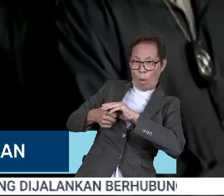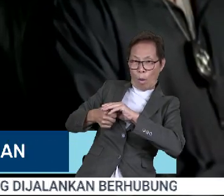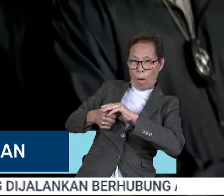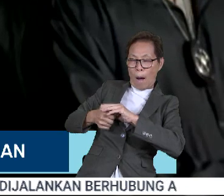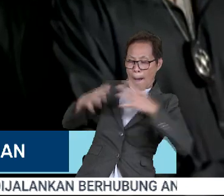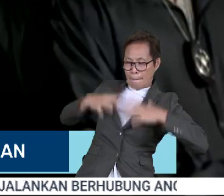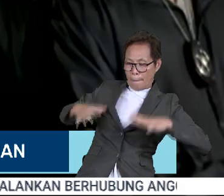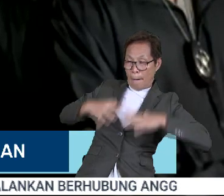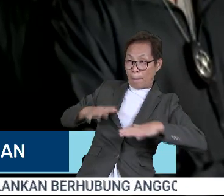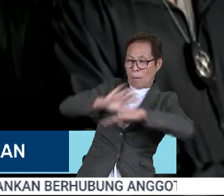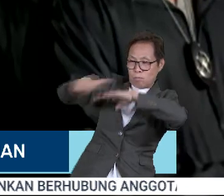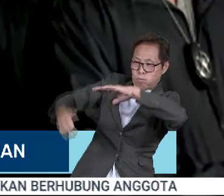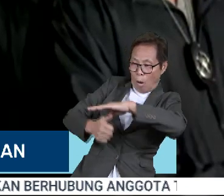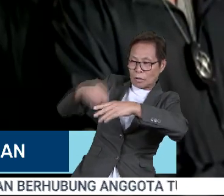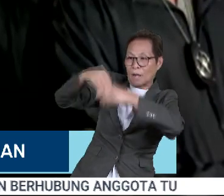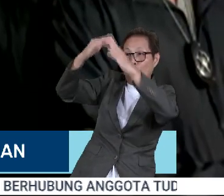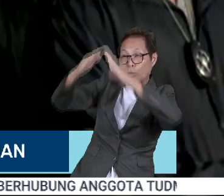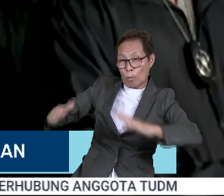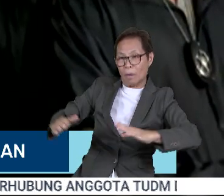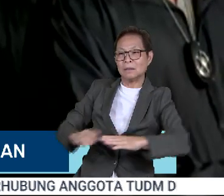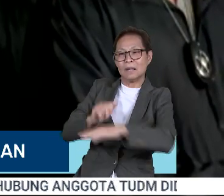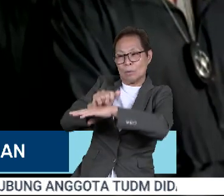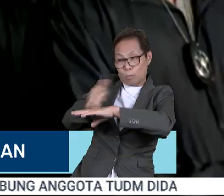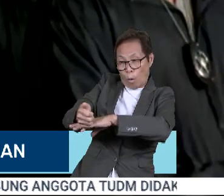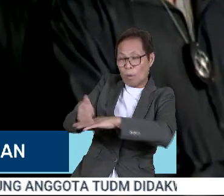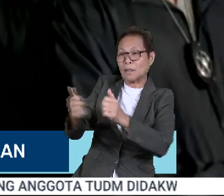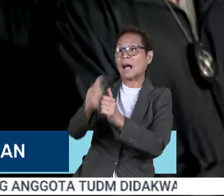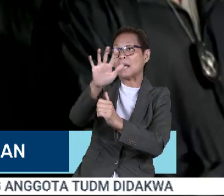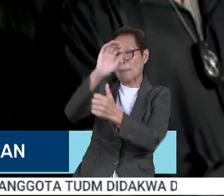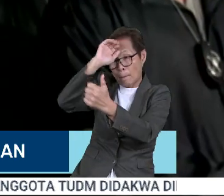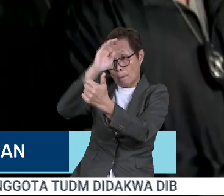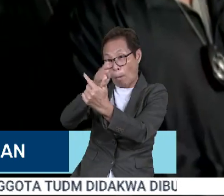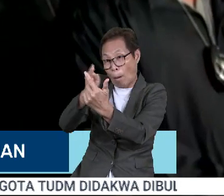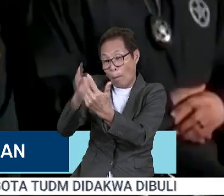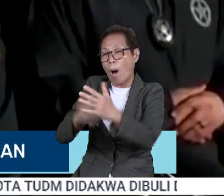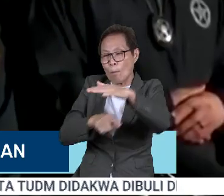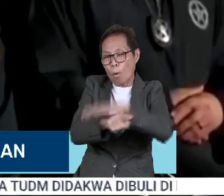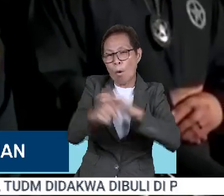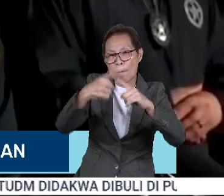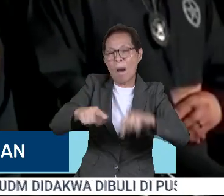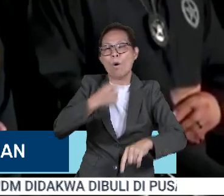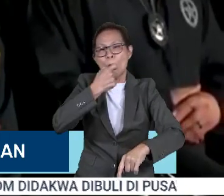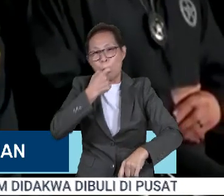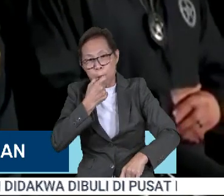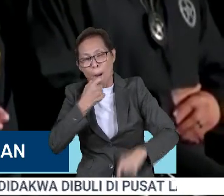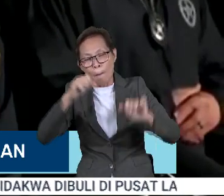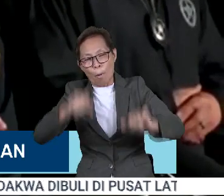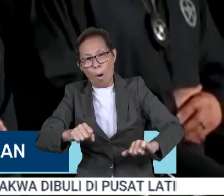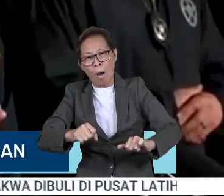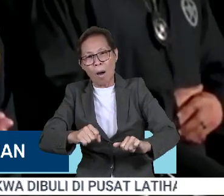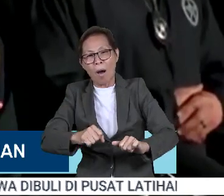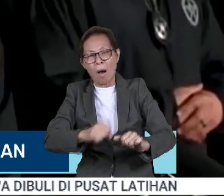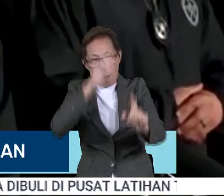pakaian dalam almari di rumah berkenaan tertuduh dirawat dengan 5/7-an membunuh tetapi jemaah juri boleh menginginkan